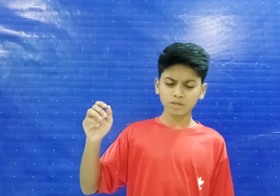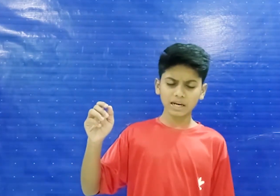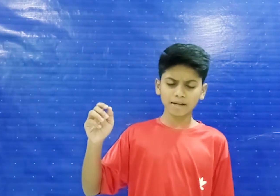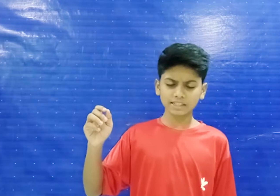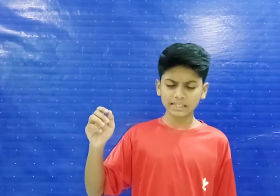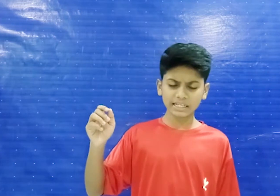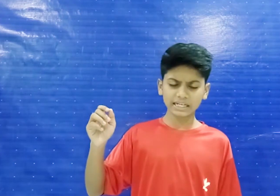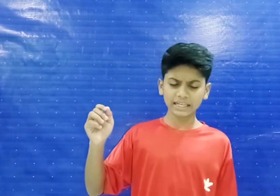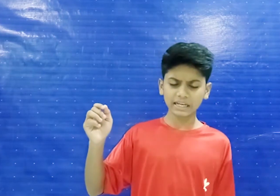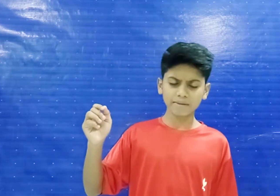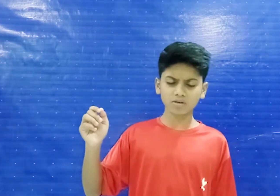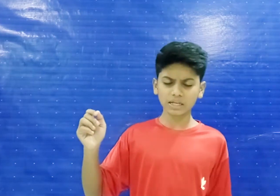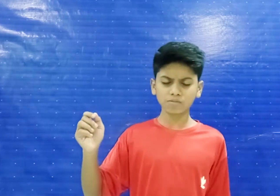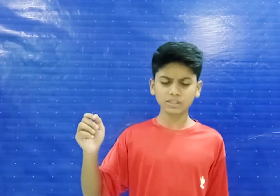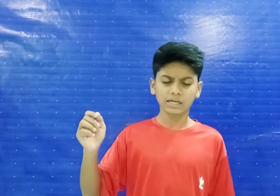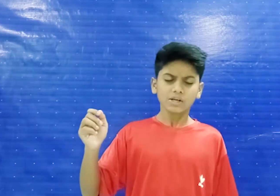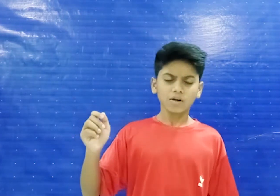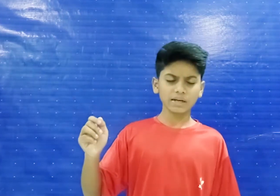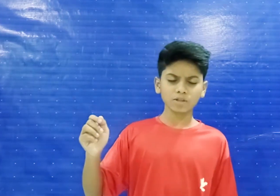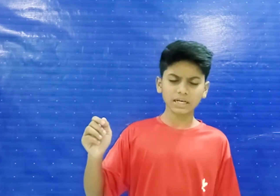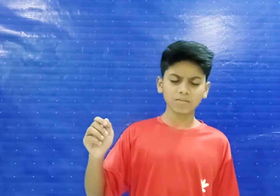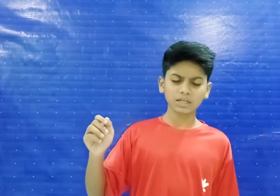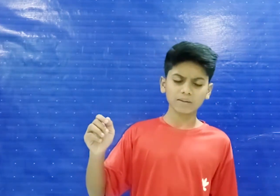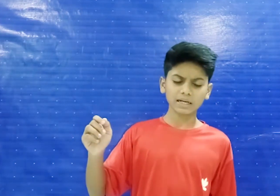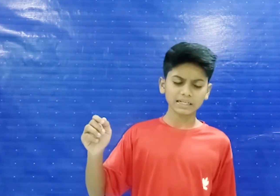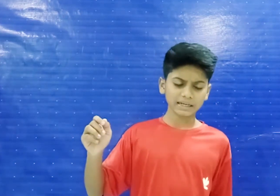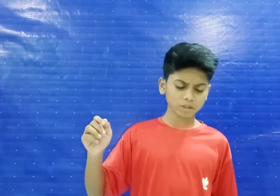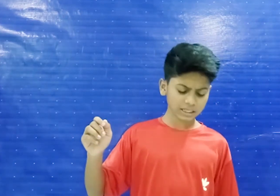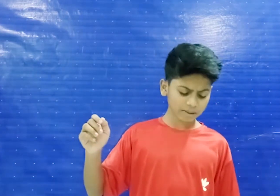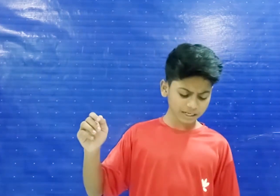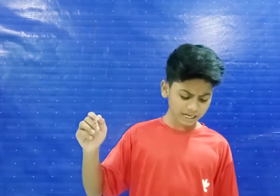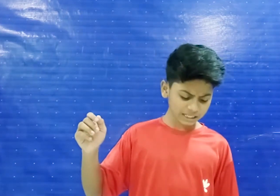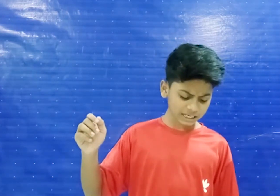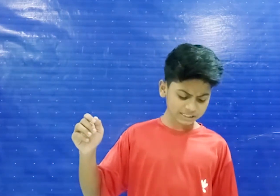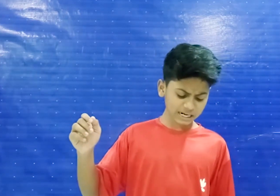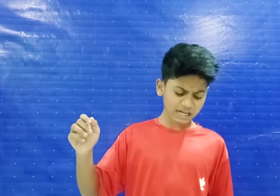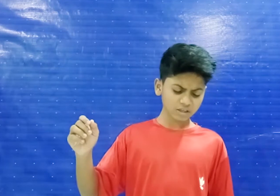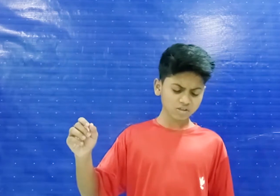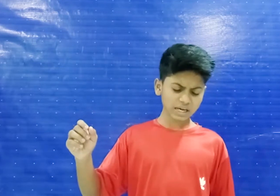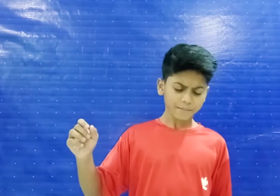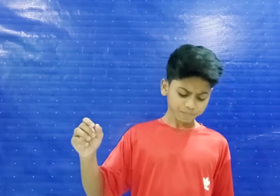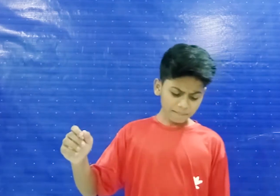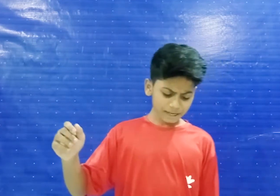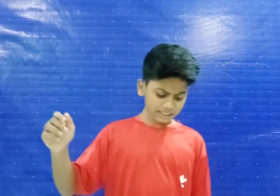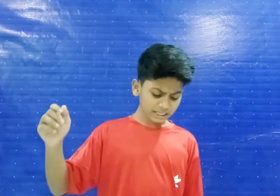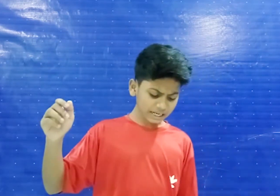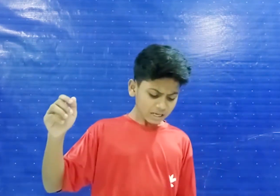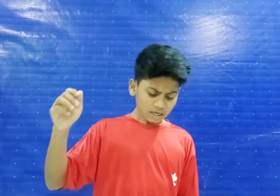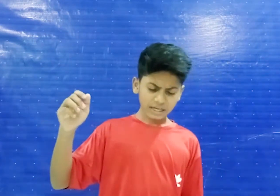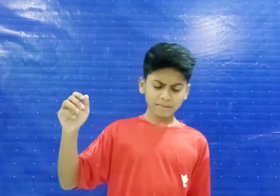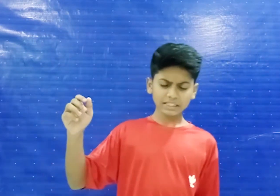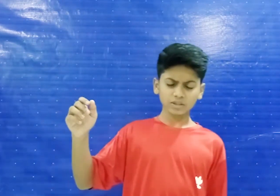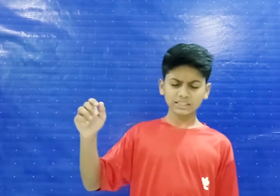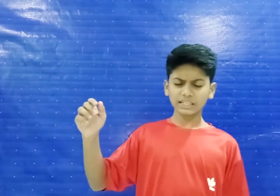पंडल गुंडल चंदली का जिन तरी पंतरा भूषे और भूष करे बोटा का बगरा टीके भूषे कर बा यहाँ लास्केरा आंदल उसके हम प्रार्थना कर